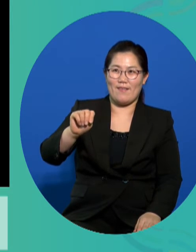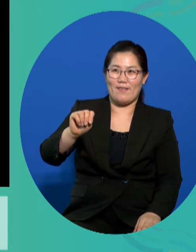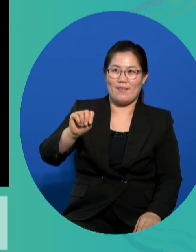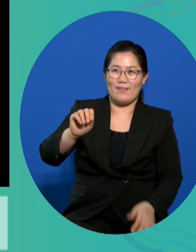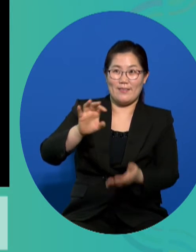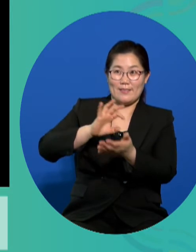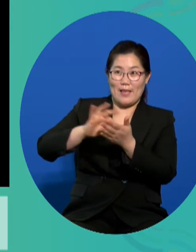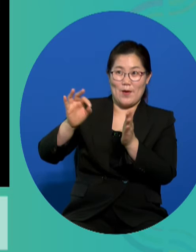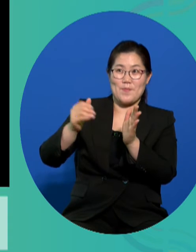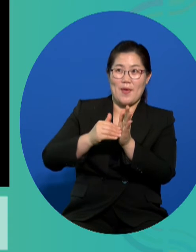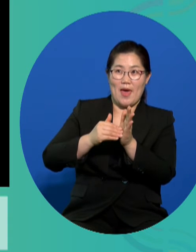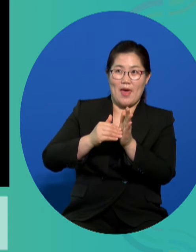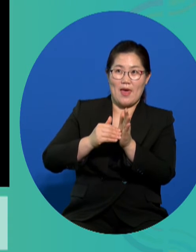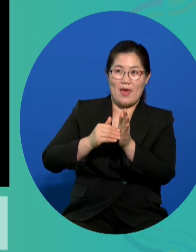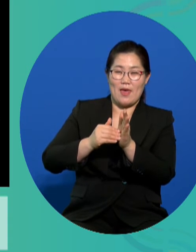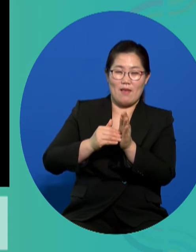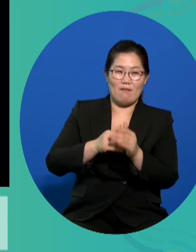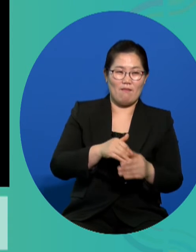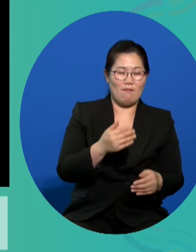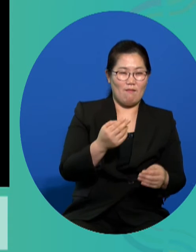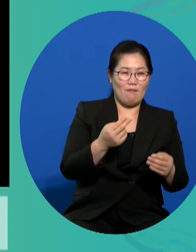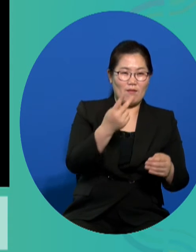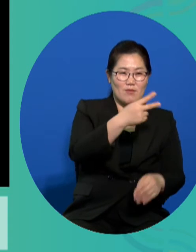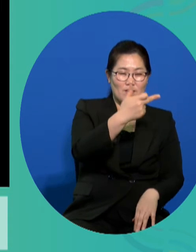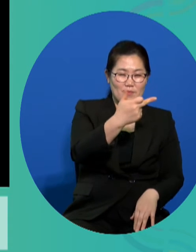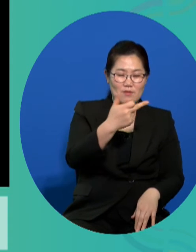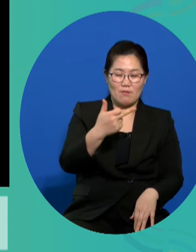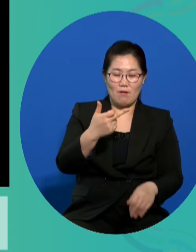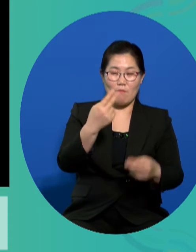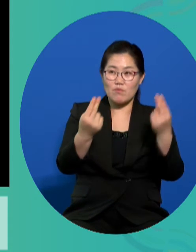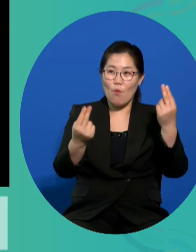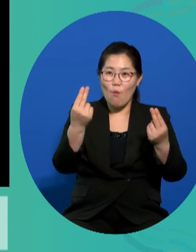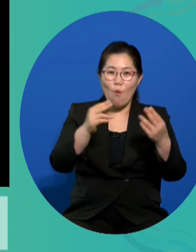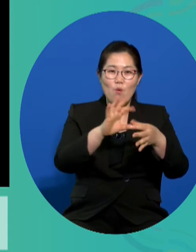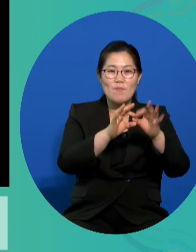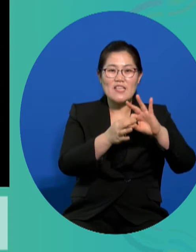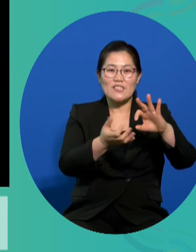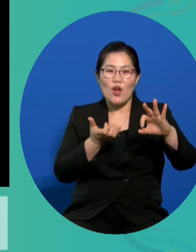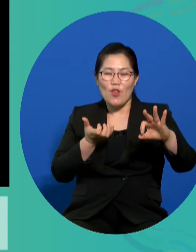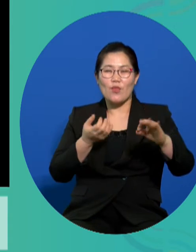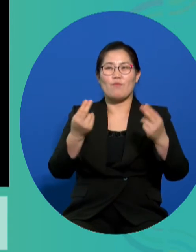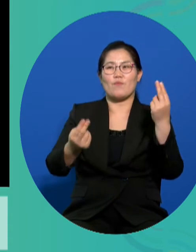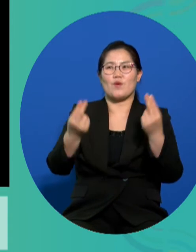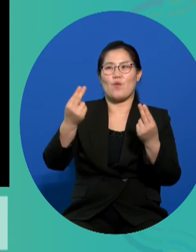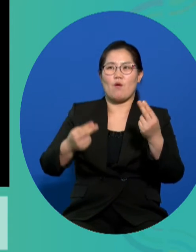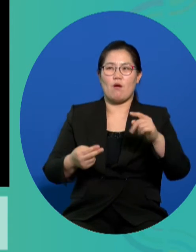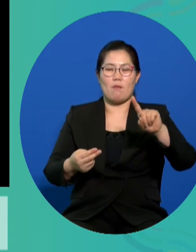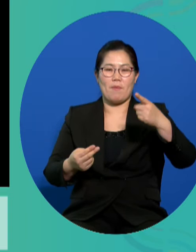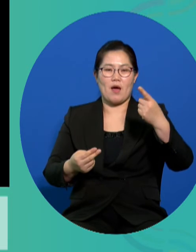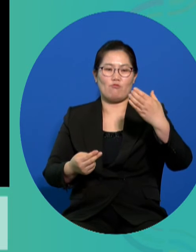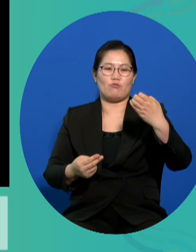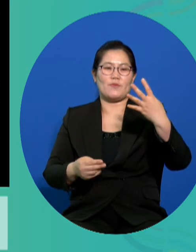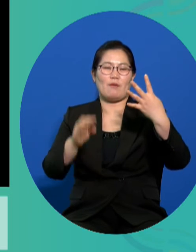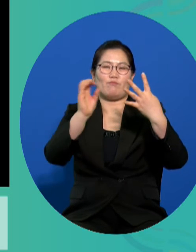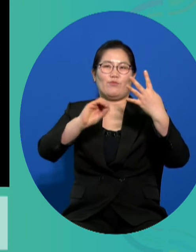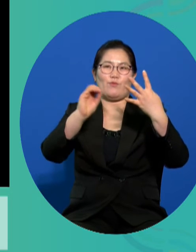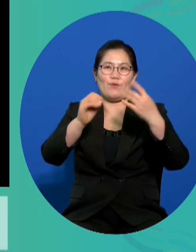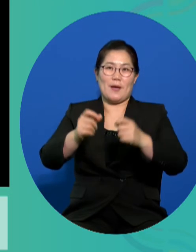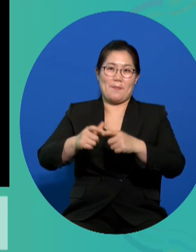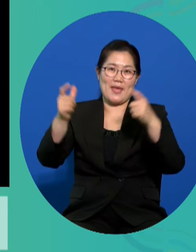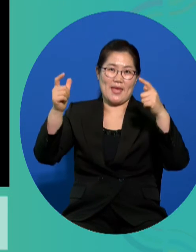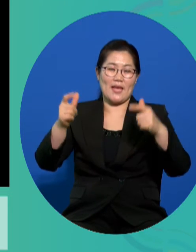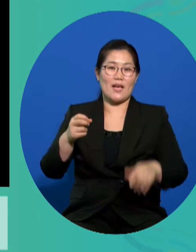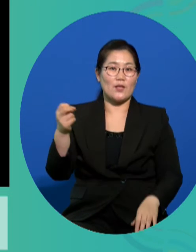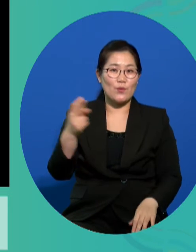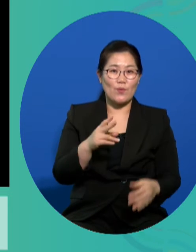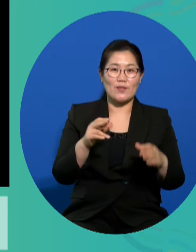나와서 한 194% 2017년부터 증가한 걸로 나와 있고요. 패럴림픽 기간에도 거의 뭐 40% 이상